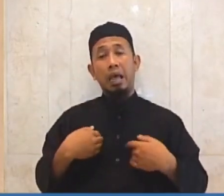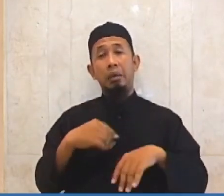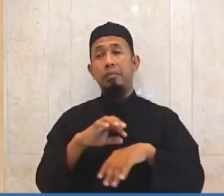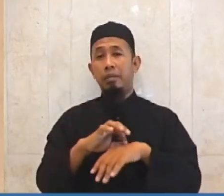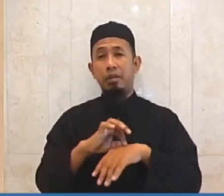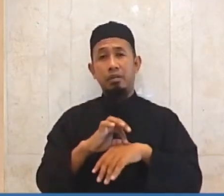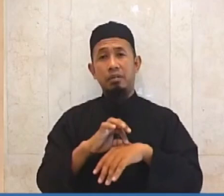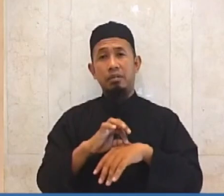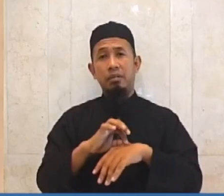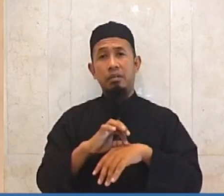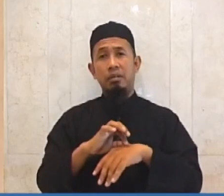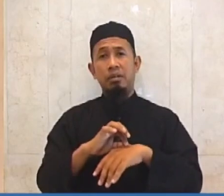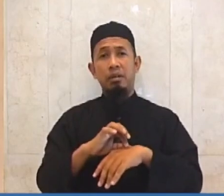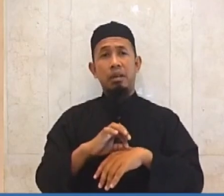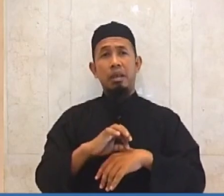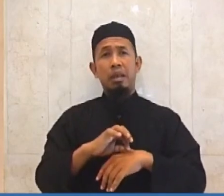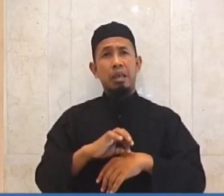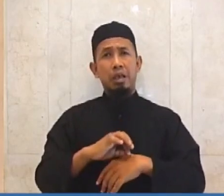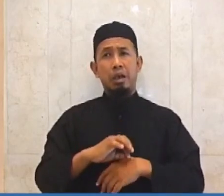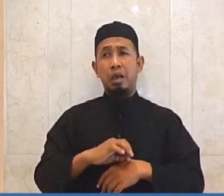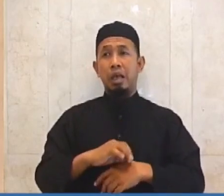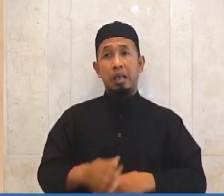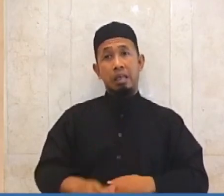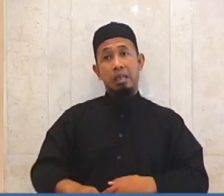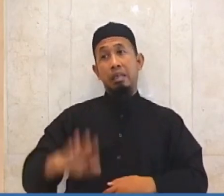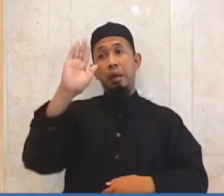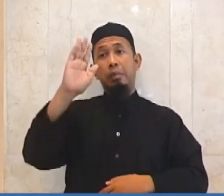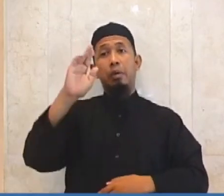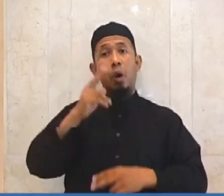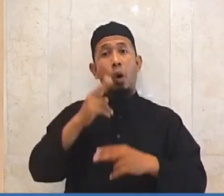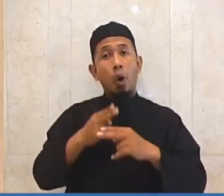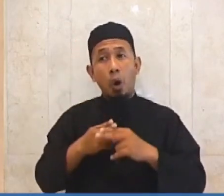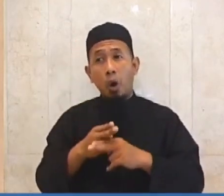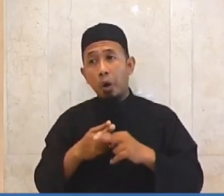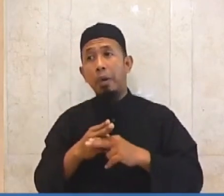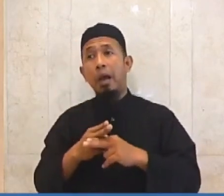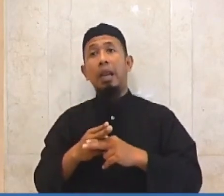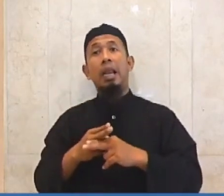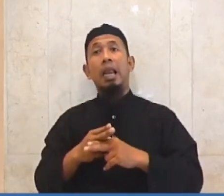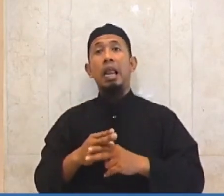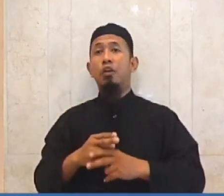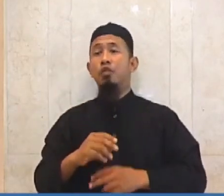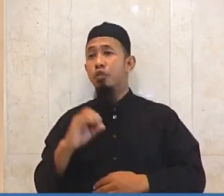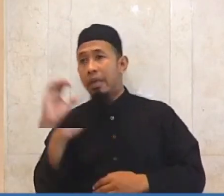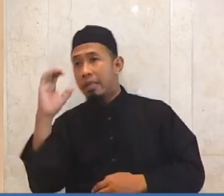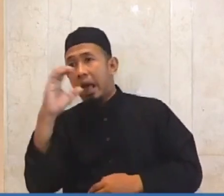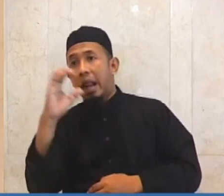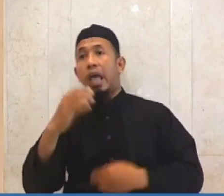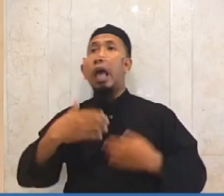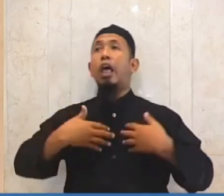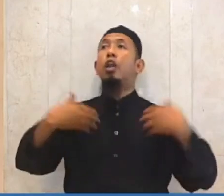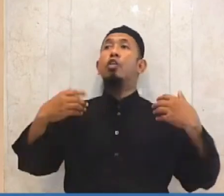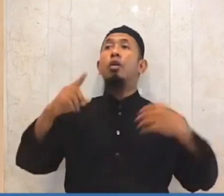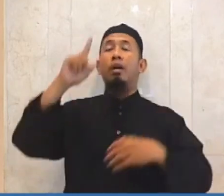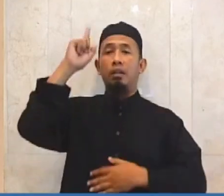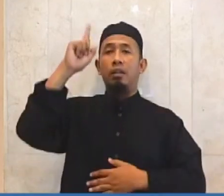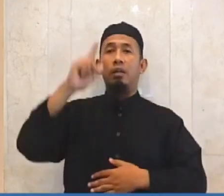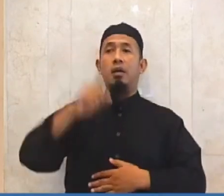ada yang mempersembahkan dirinya semata-mata untuk mencari keridaan Allah waminanahuallahu